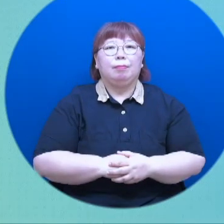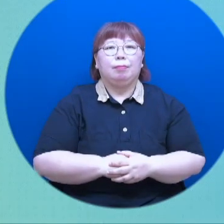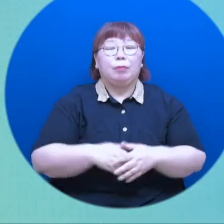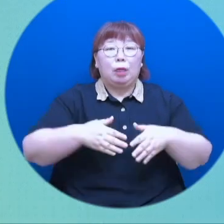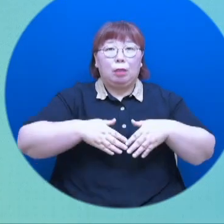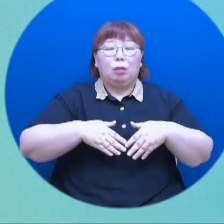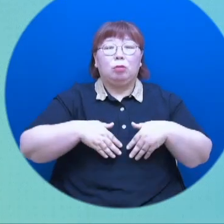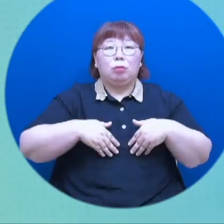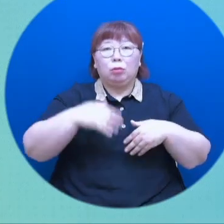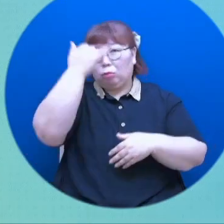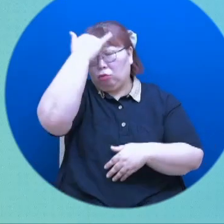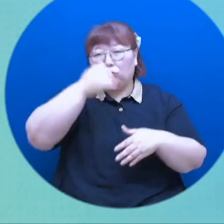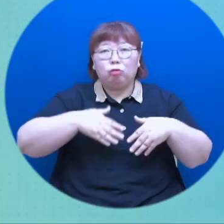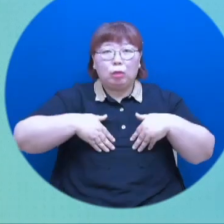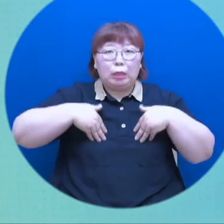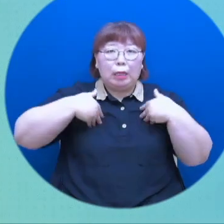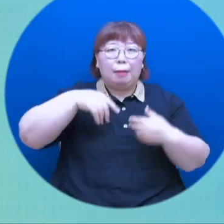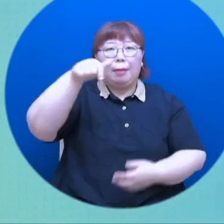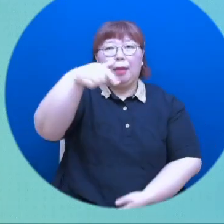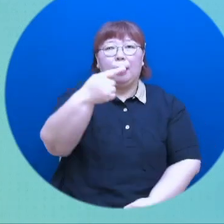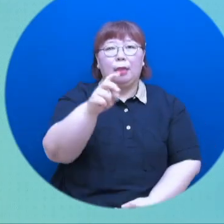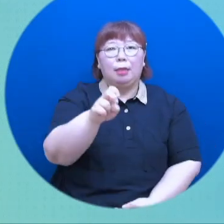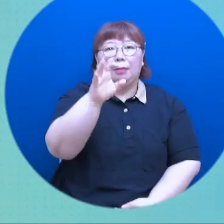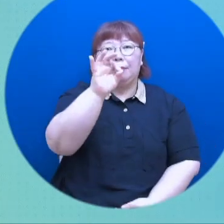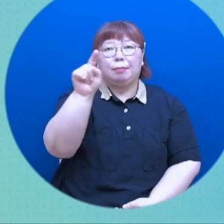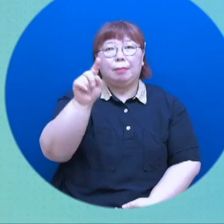충남에 금암교회라고 있는데